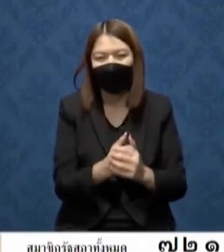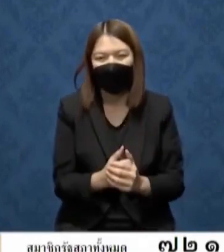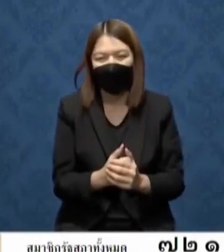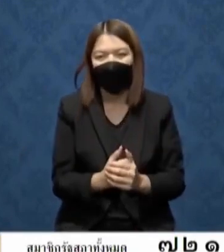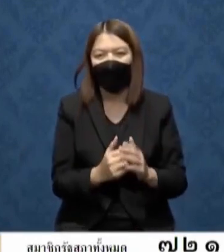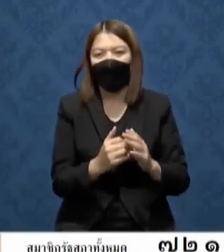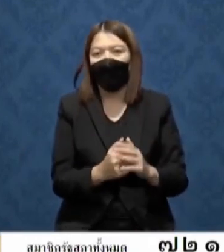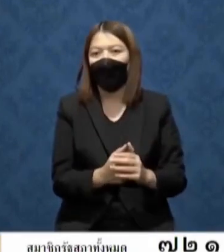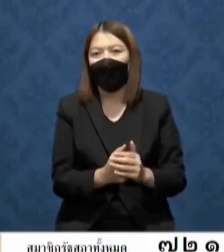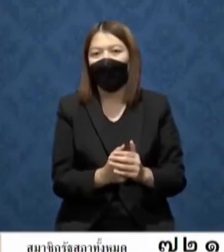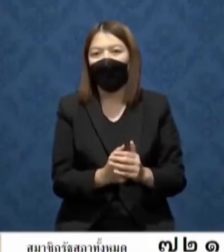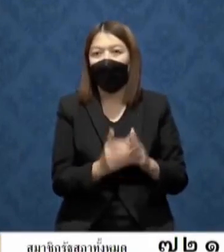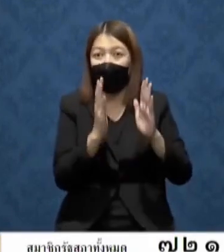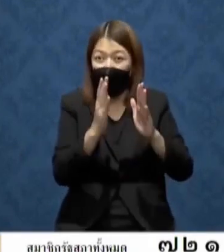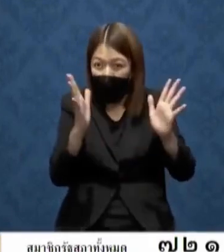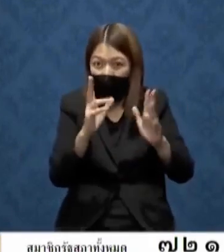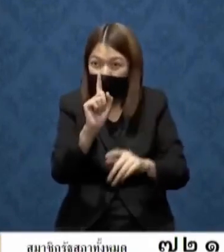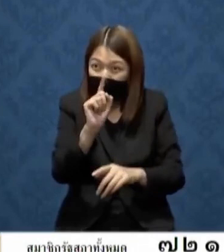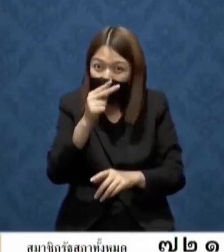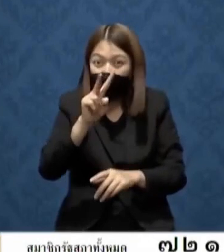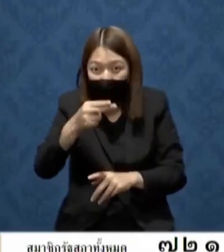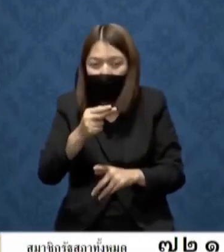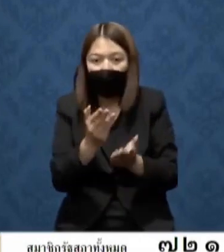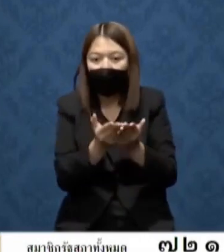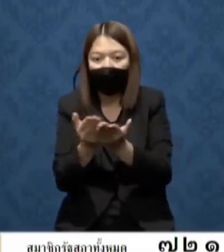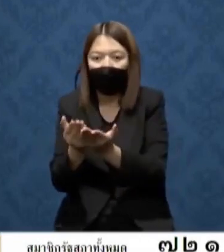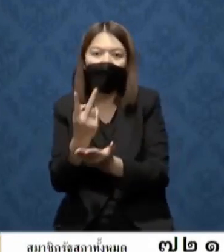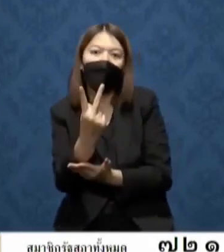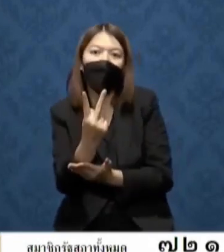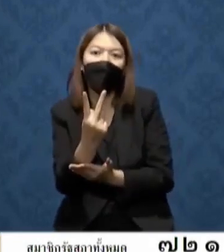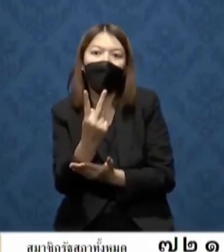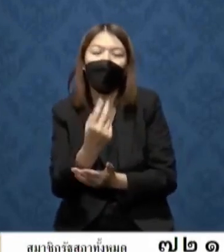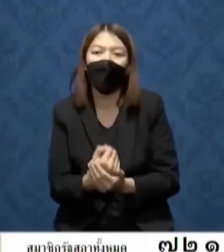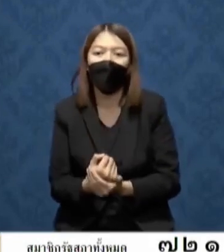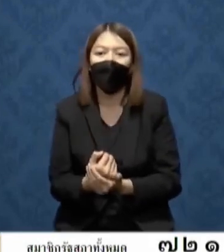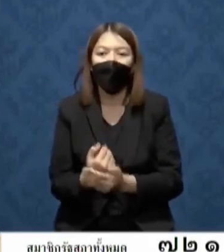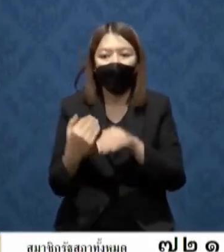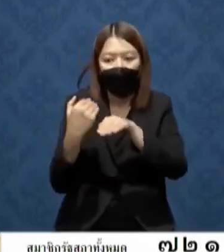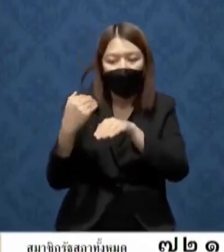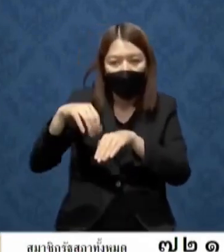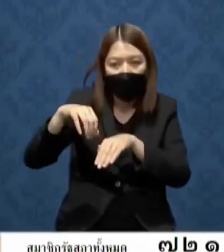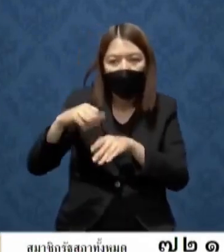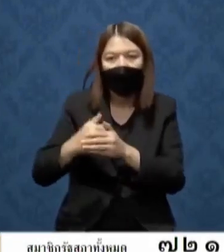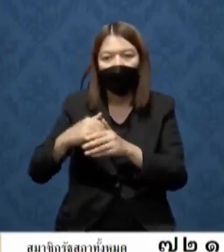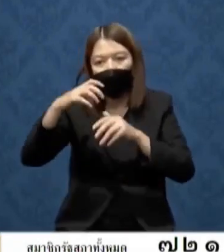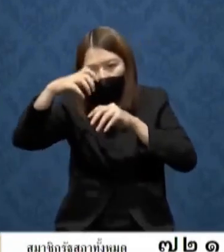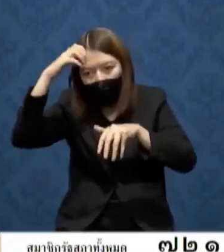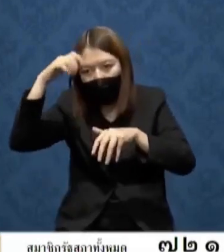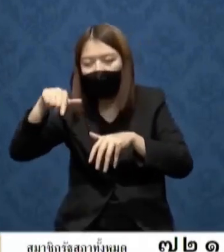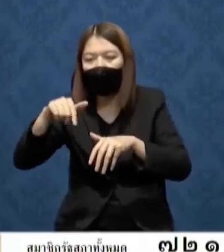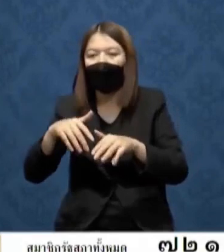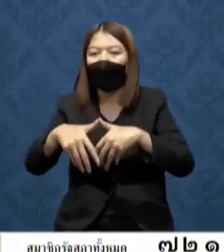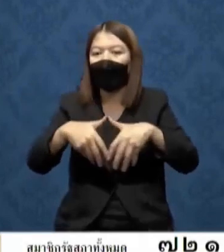คนหลายมอนคนลอมอยสองล้ำลำนึงคือ ของ fourthมเจ้าท่าของ ขบนาคมอีล้ำน ทส่. 33 ของ มาหัสไยท้องผ